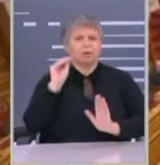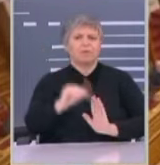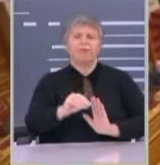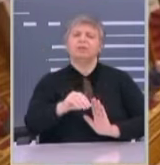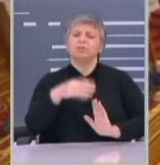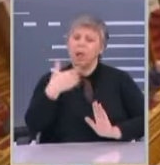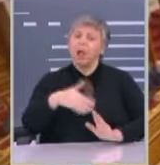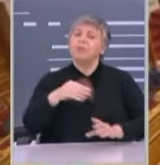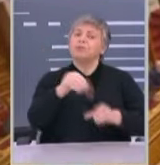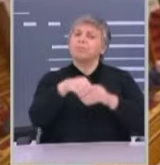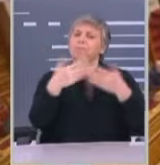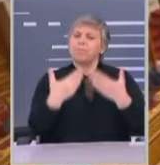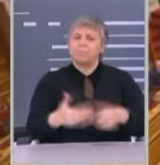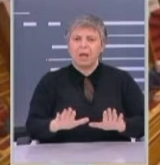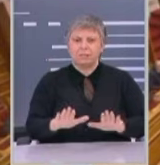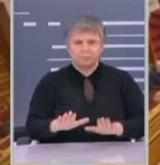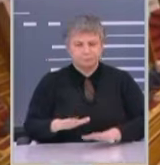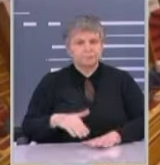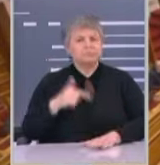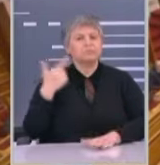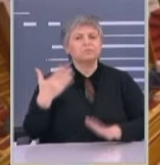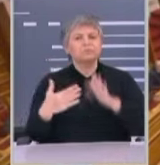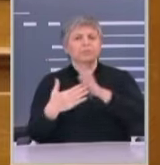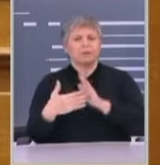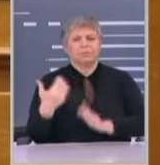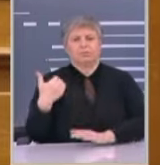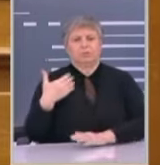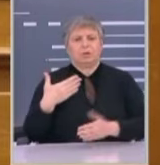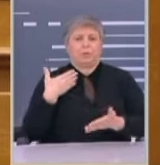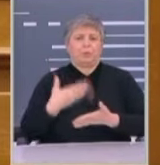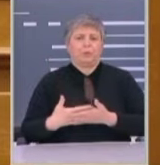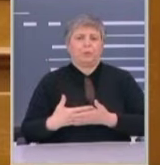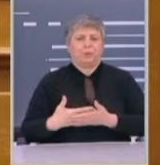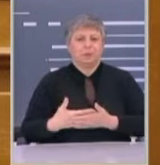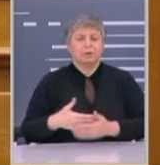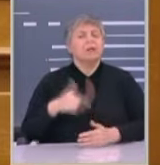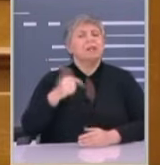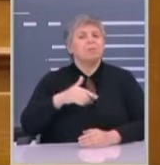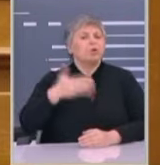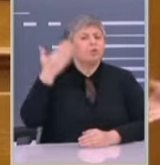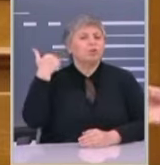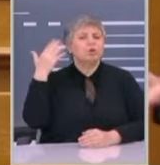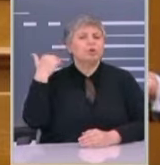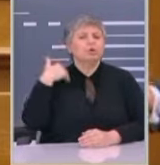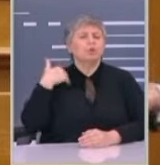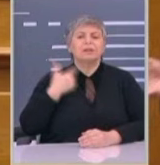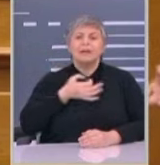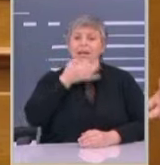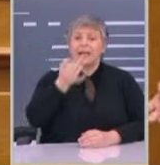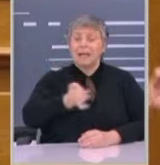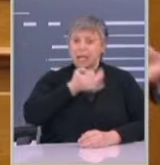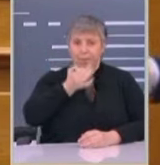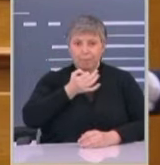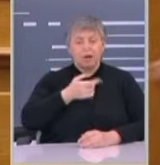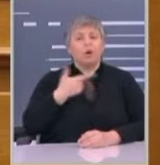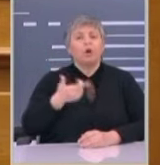τελεία. Τελειώνω. Ερώτηση τώρα. Γιατί το βάλαμε αυτό? Γιατί να μην αποκρύπτουν οι